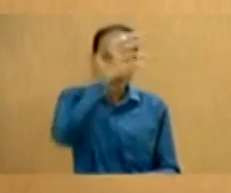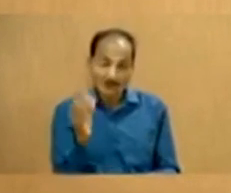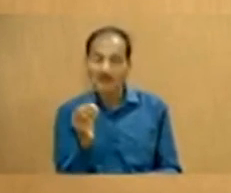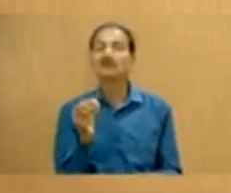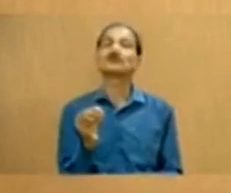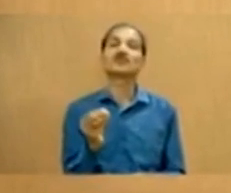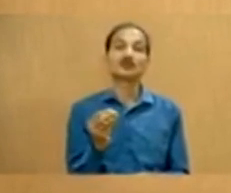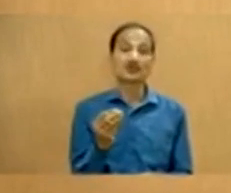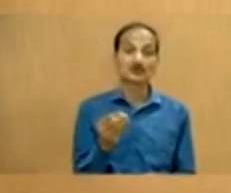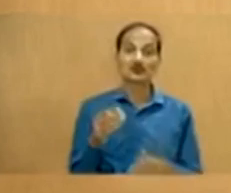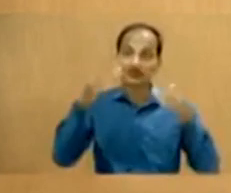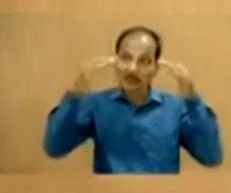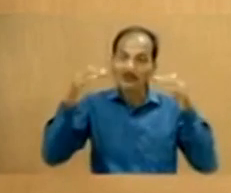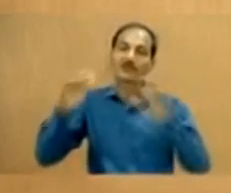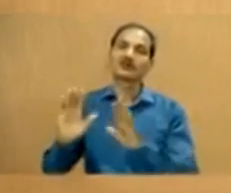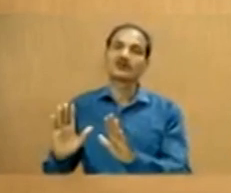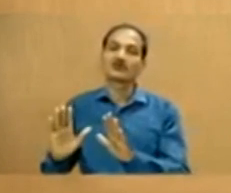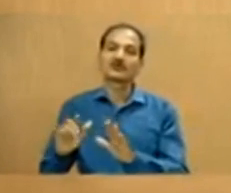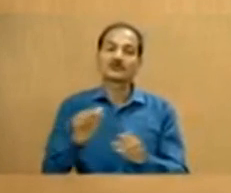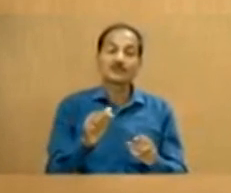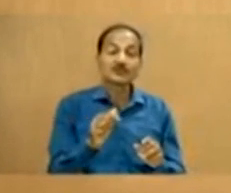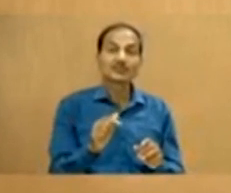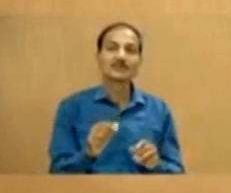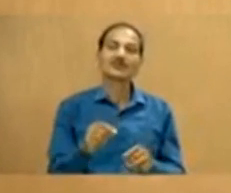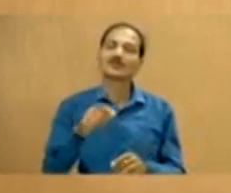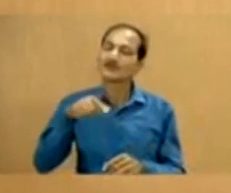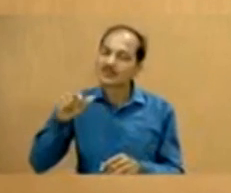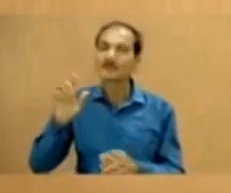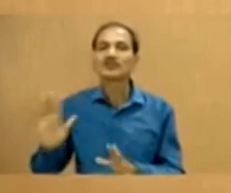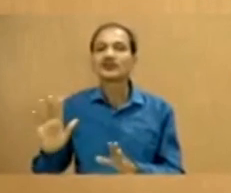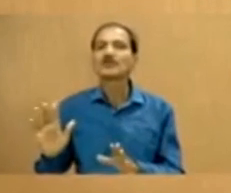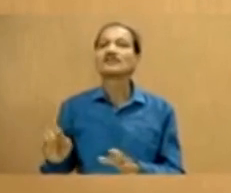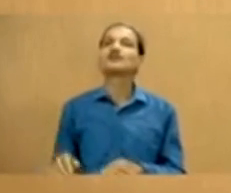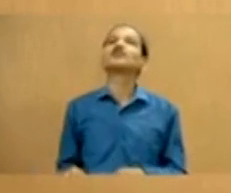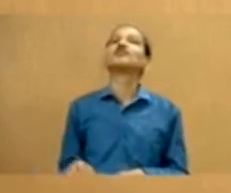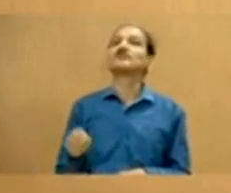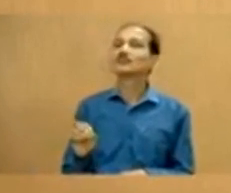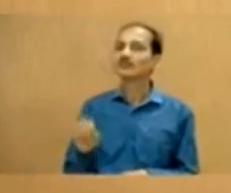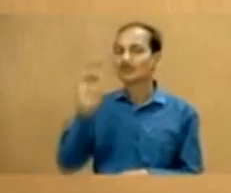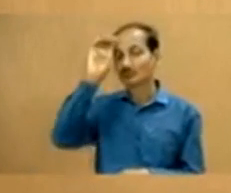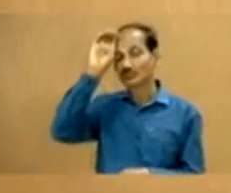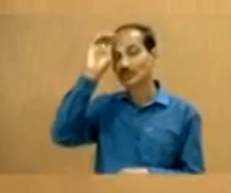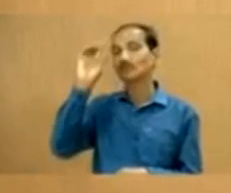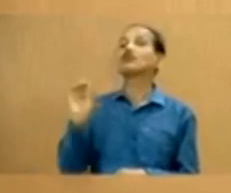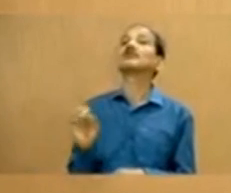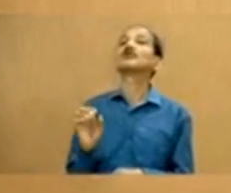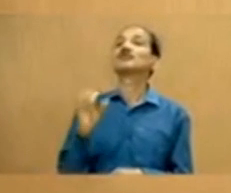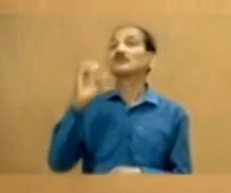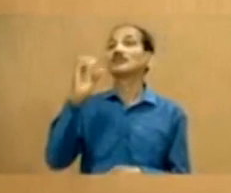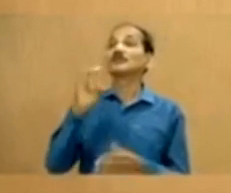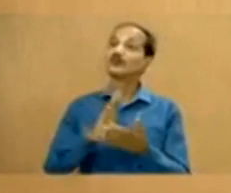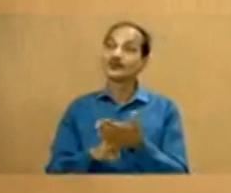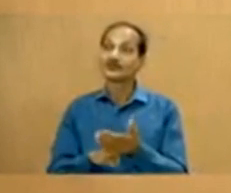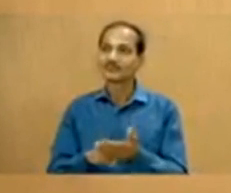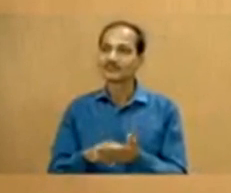ମାନ୍ୟବର ମୁଖ୍ୟମନ୍ତ୍ରୀ ପ୍ରତ୍ୟେକ କୁନି ପୁଅ ଝିଅଙ୍କୁ ତାଙ୍କର ଗେହ୍ଲା ଜଣାଇଛନ୍ତି ଏବଂ ତାଙ୍କୁ ଅନୁରୋଧ